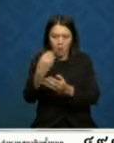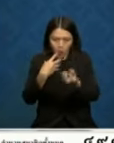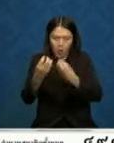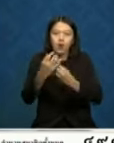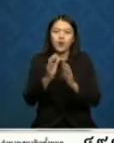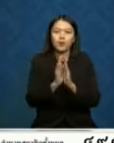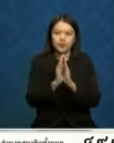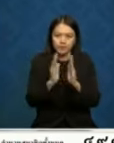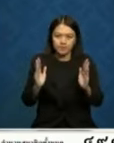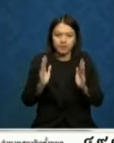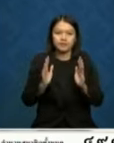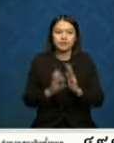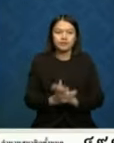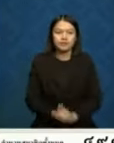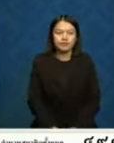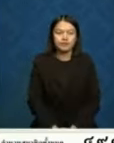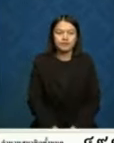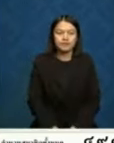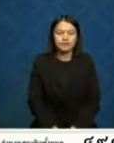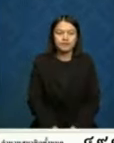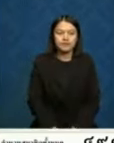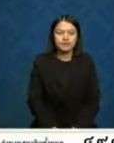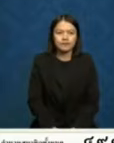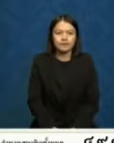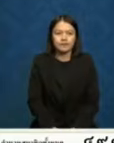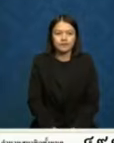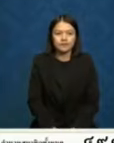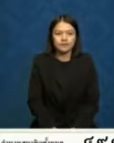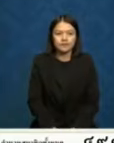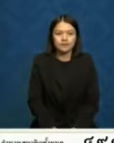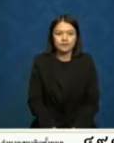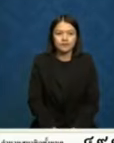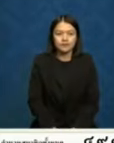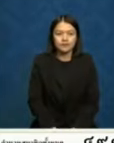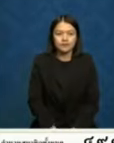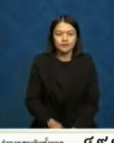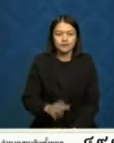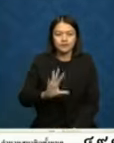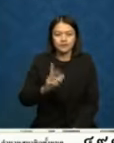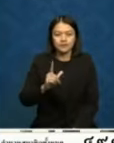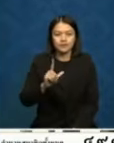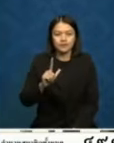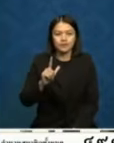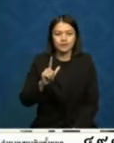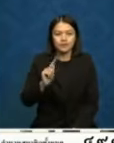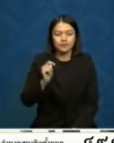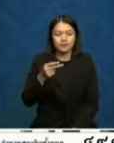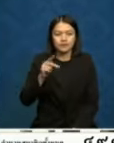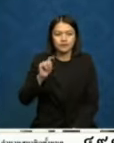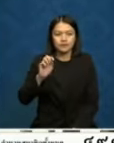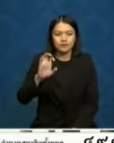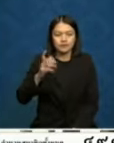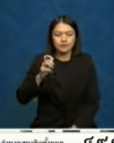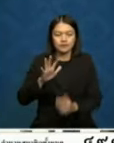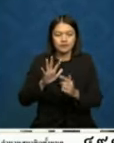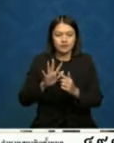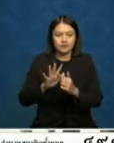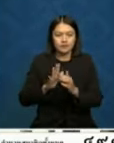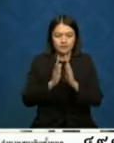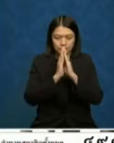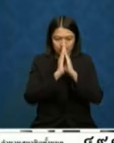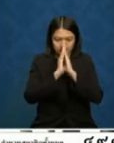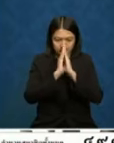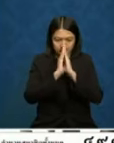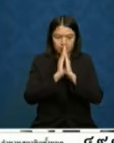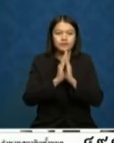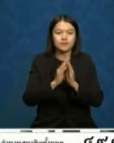ครับขอบคุณครับ ครับขอบคุณครับต่อไปท่านชนทิชาแจ้งเร็วเชิญครับ ค่ะขอบคุณค่ะท่านประธานเรียนประธาน